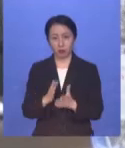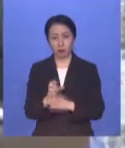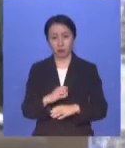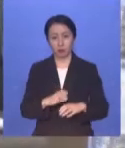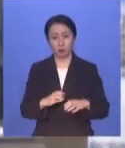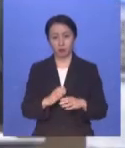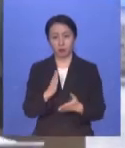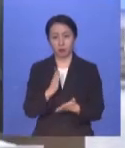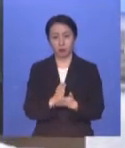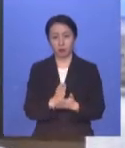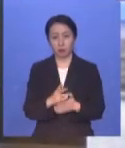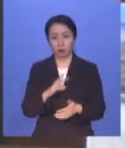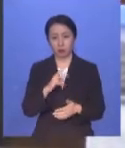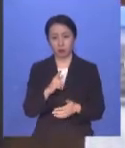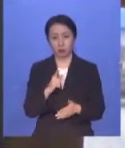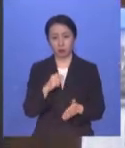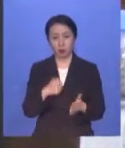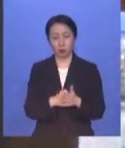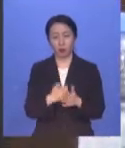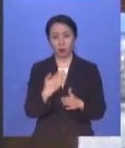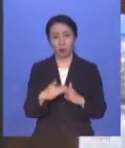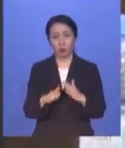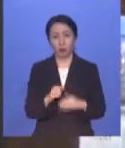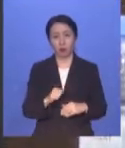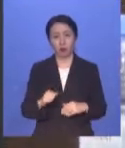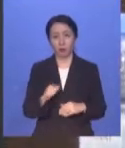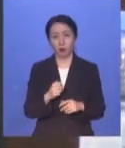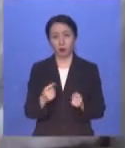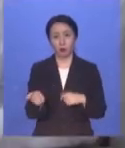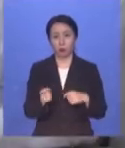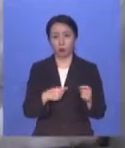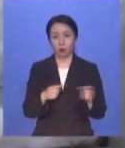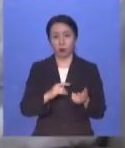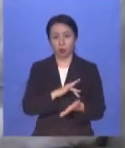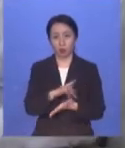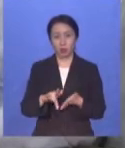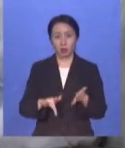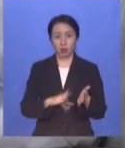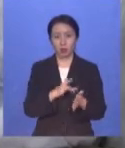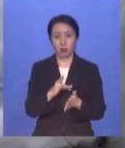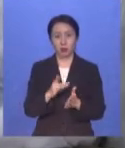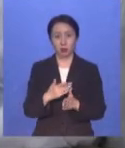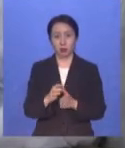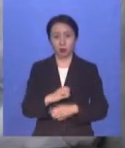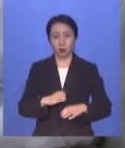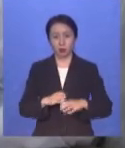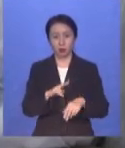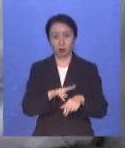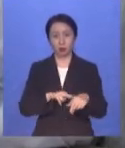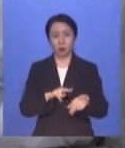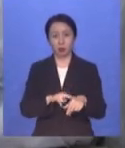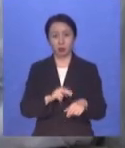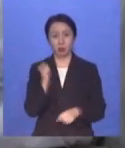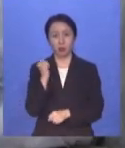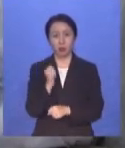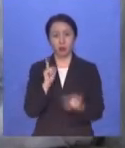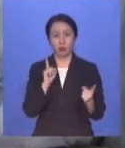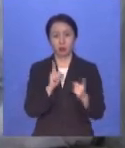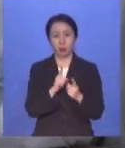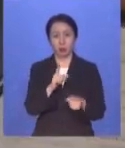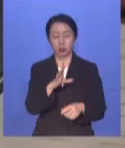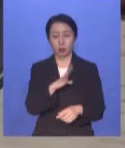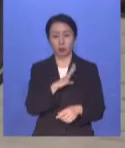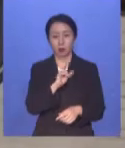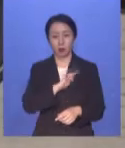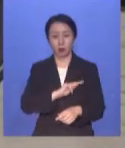устранение имеющихся недостатков до конца августа. Кроме руководителей городских профильных подразделений полиции, на рабочей встрече